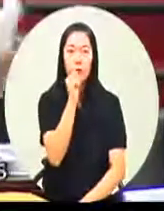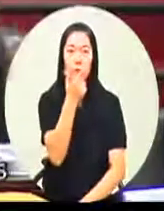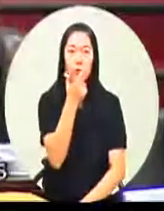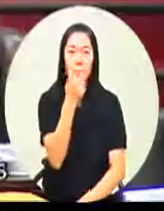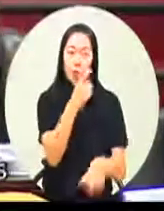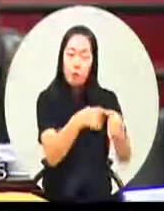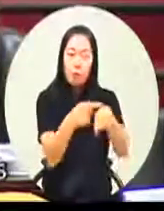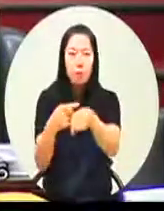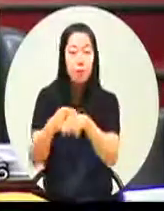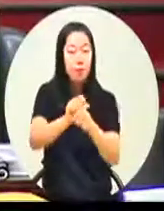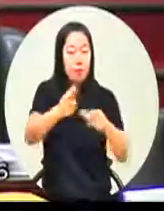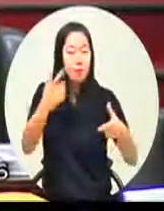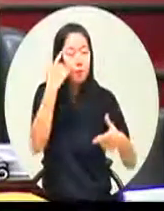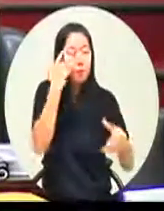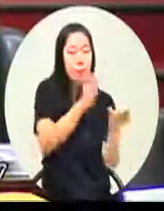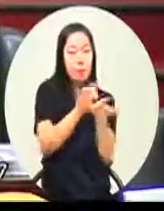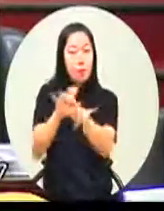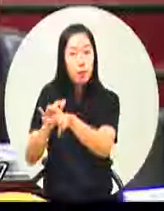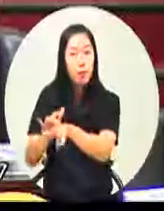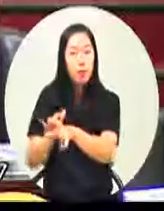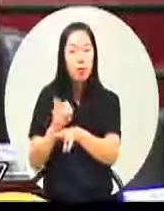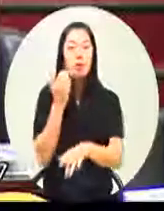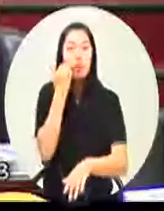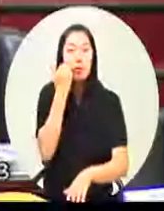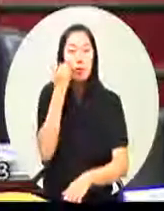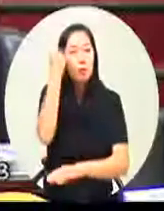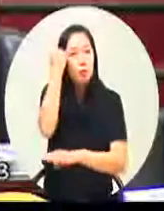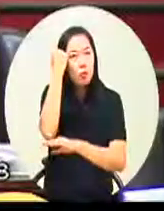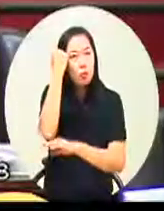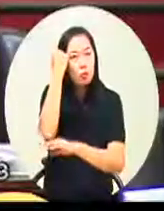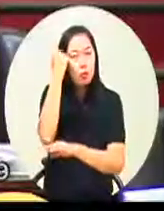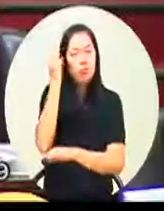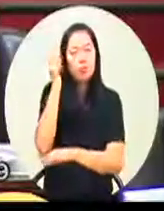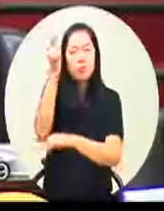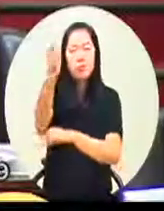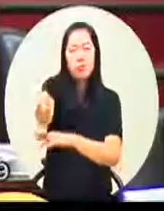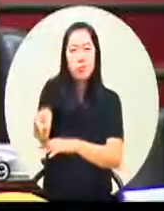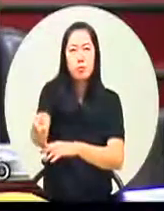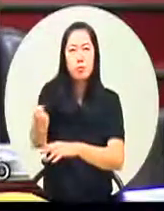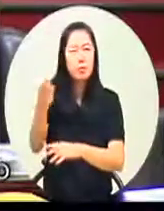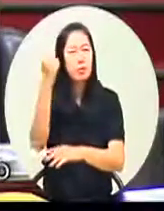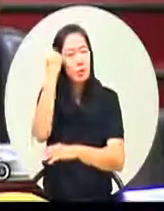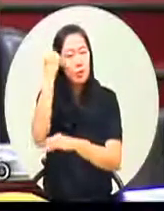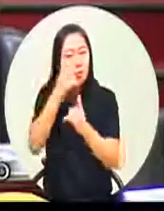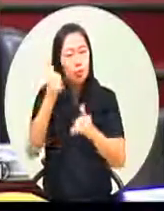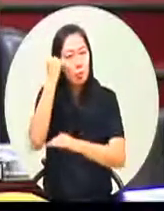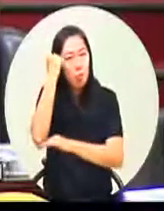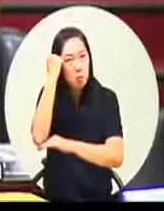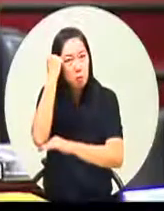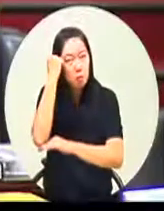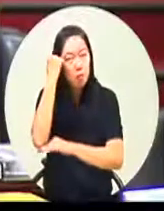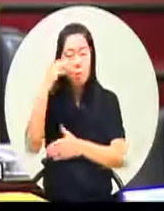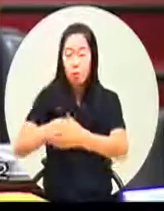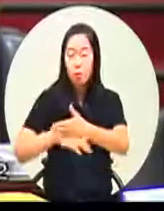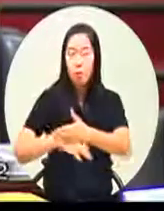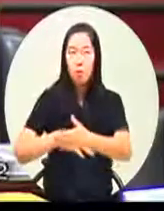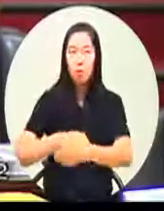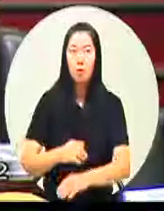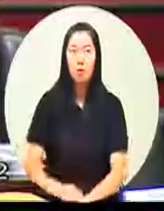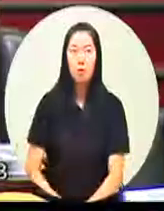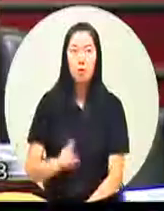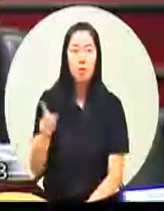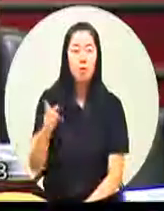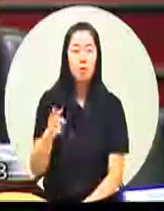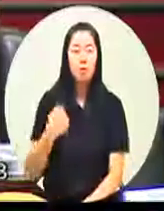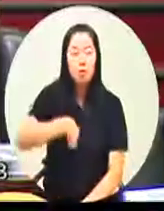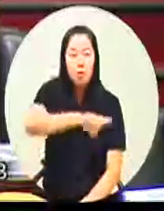俗习惯那些东西。你如果说住在边缘地带的话，不是都市计划区内的话，他不会去